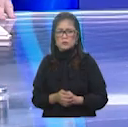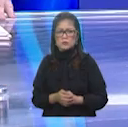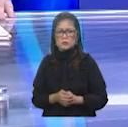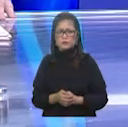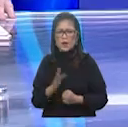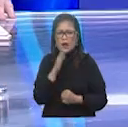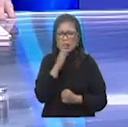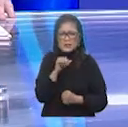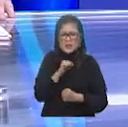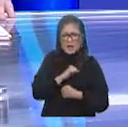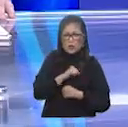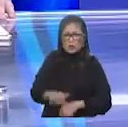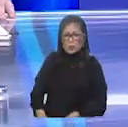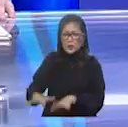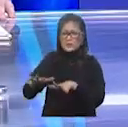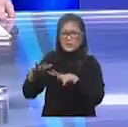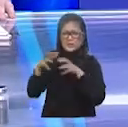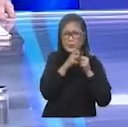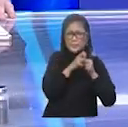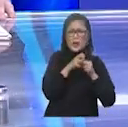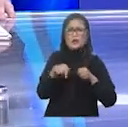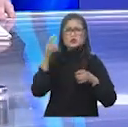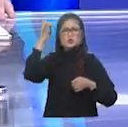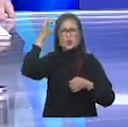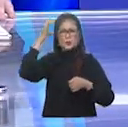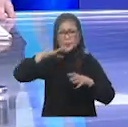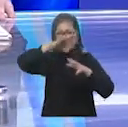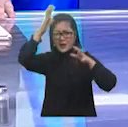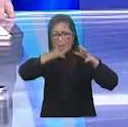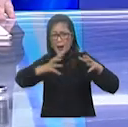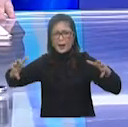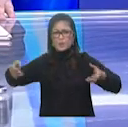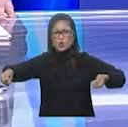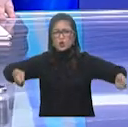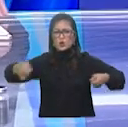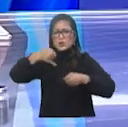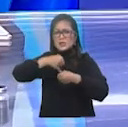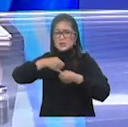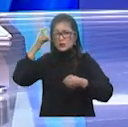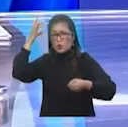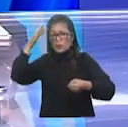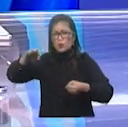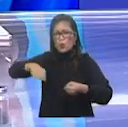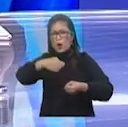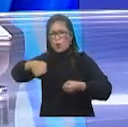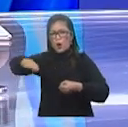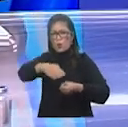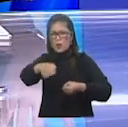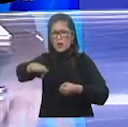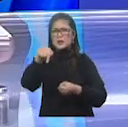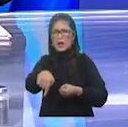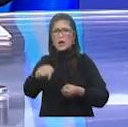Pemirsa, beralasan takut terjebak banjir, seorang sopir dump truk berbuatan pasir mengemudi dengan ugal-ugalan dan